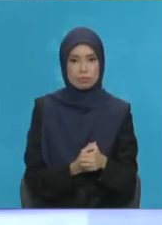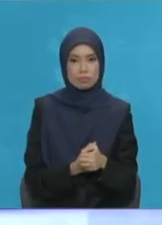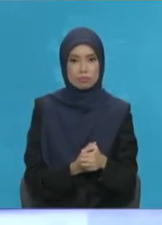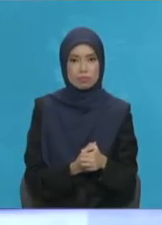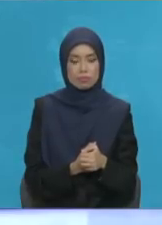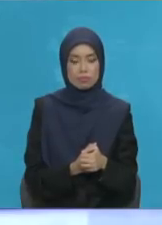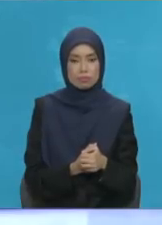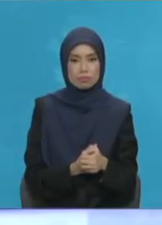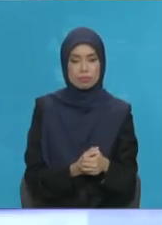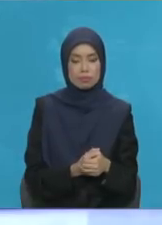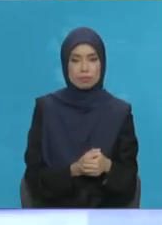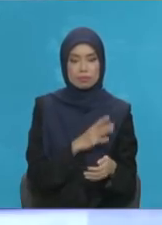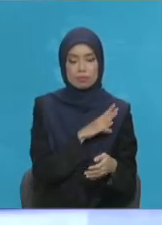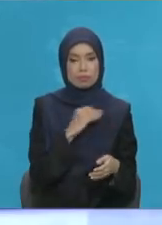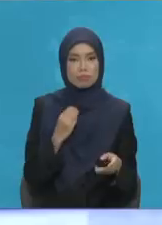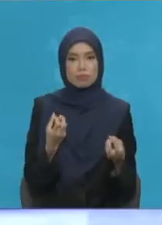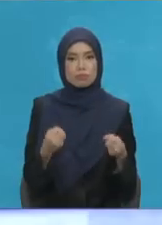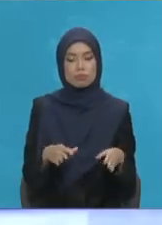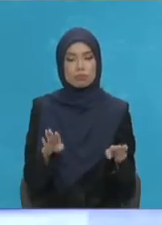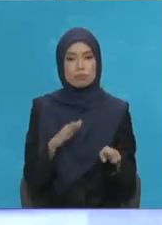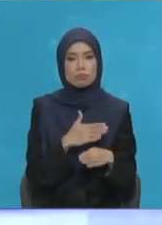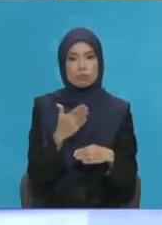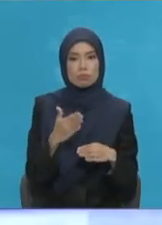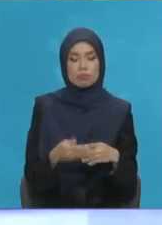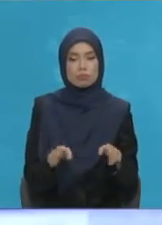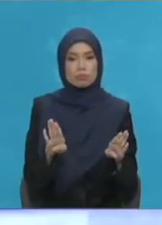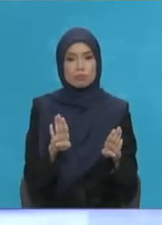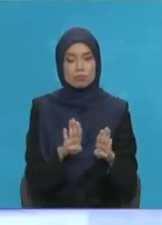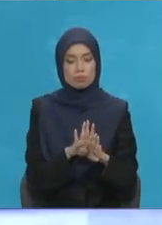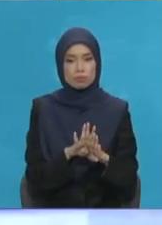ditutup seterusnya untuk majelis